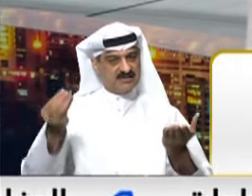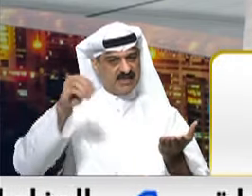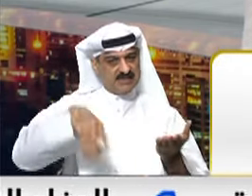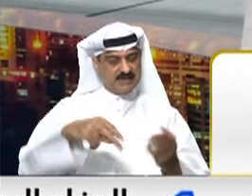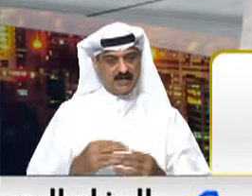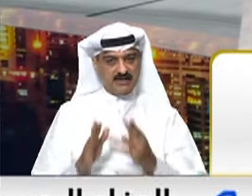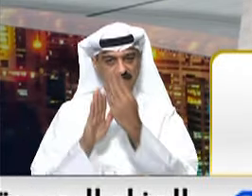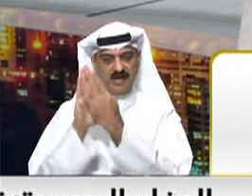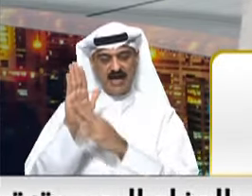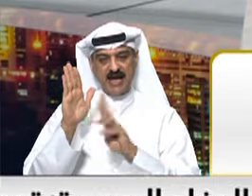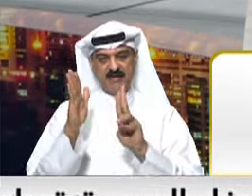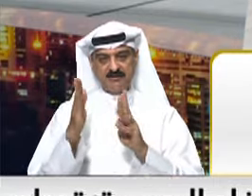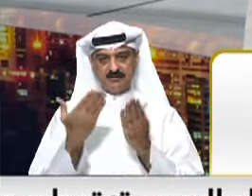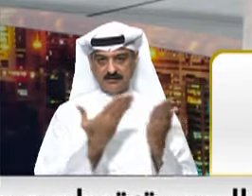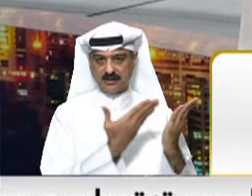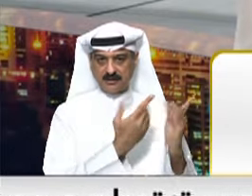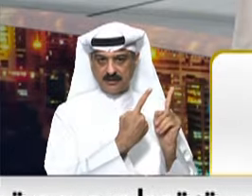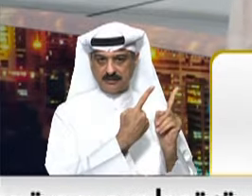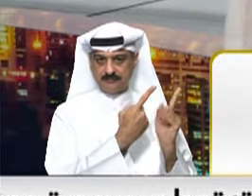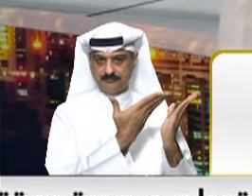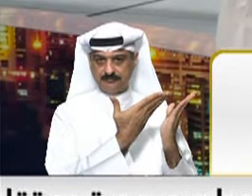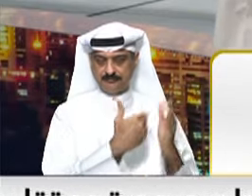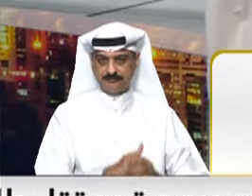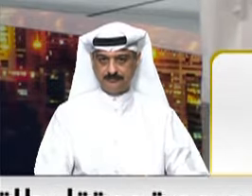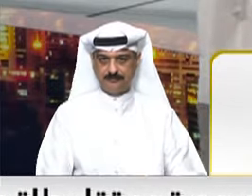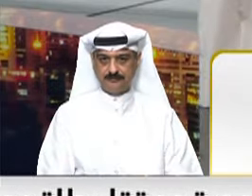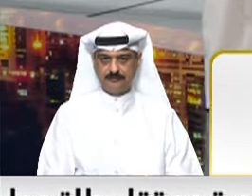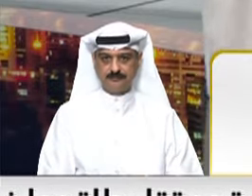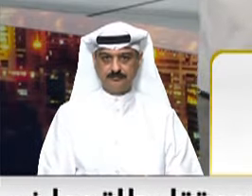نتابع التقرير مع الزميل فهد التركي.